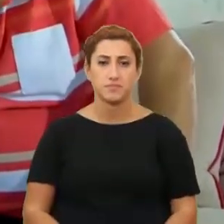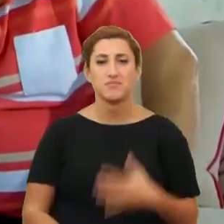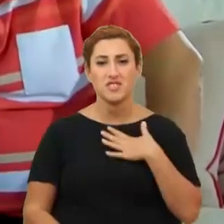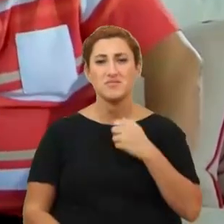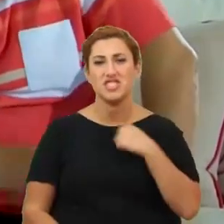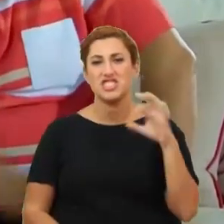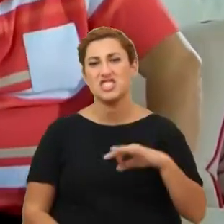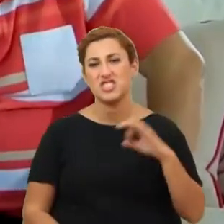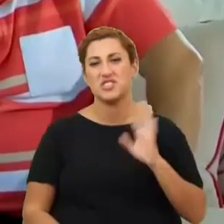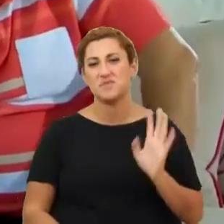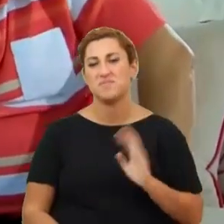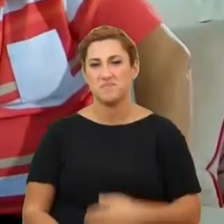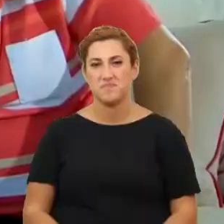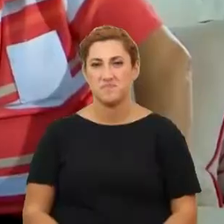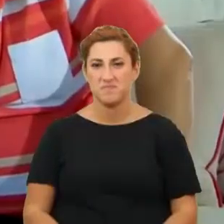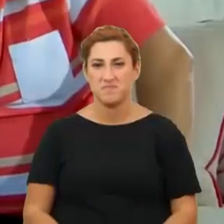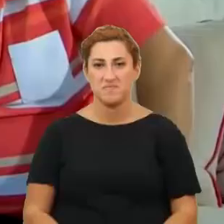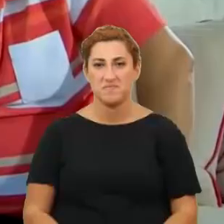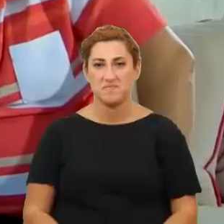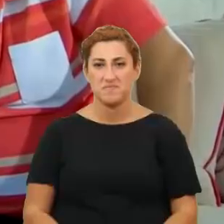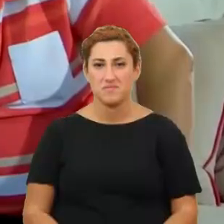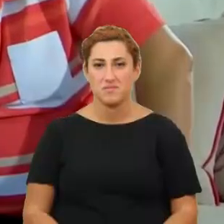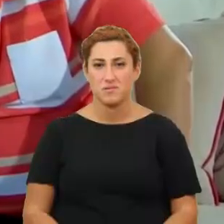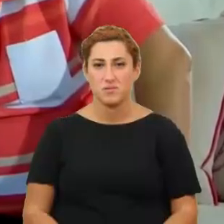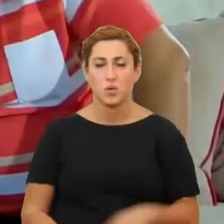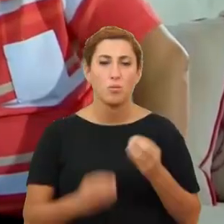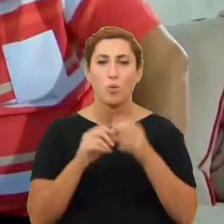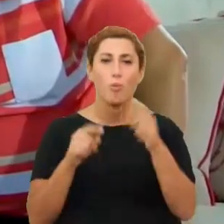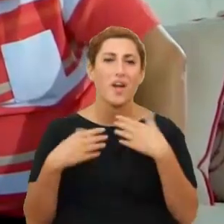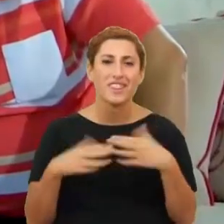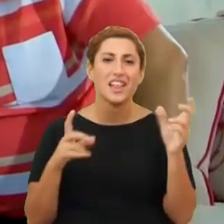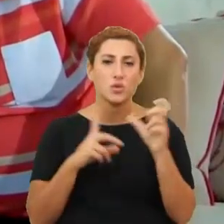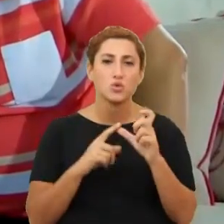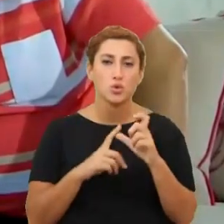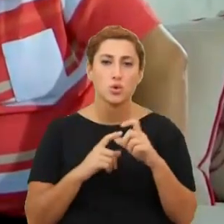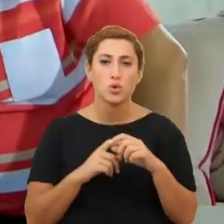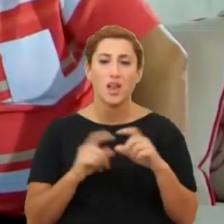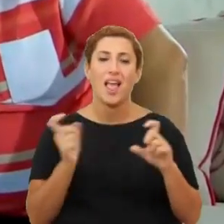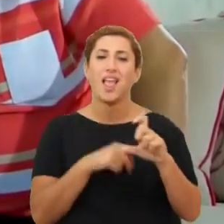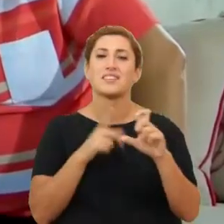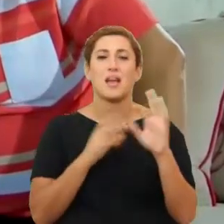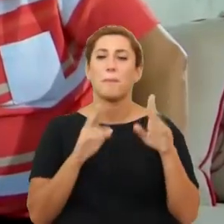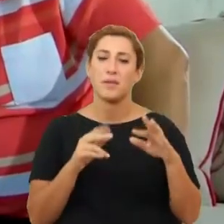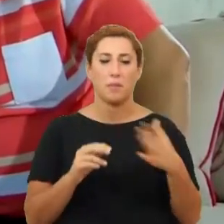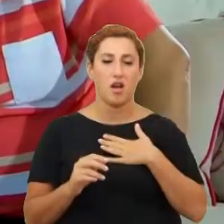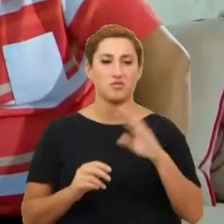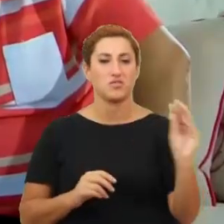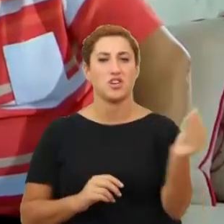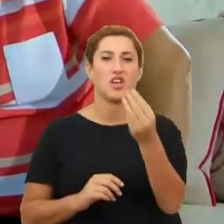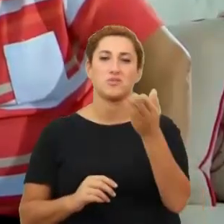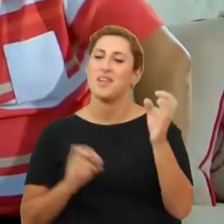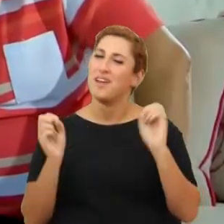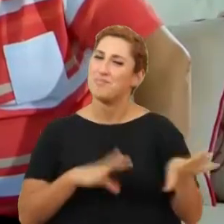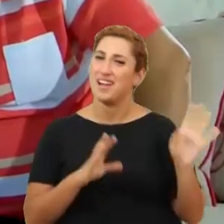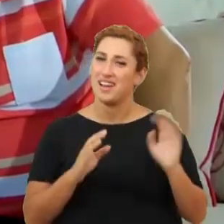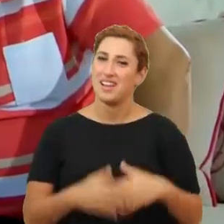Canım sıkıldı şu ağlarını yaptıklarına ya. Sorunumuz o değil Şükrü. Hesap sorar gibi geçiyor karşımıza ya Murat.